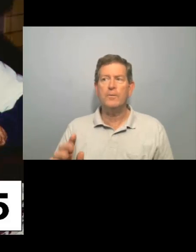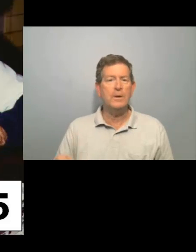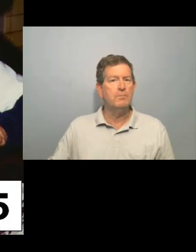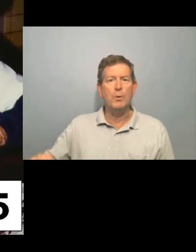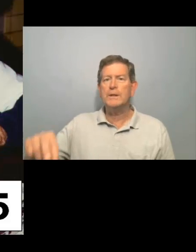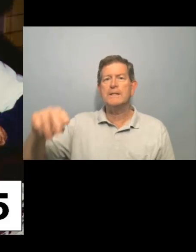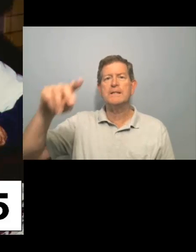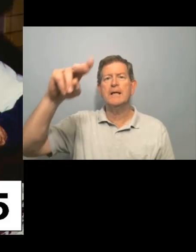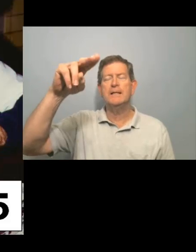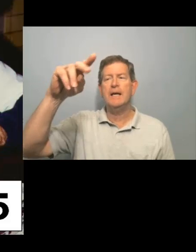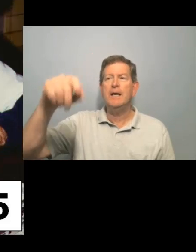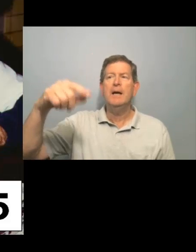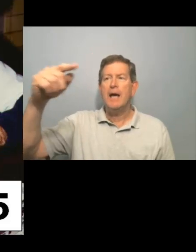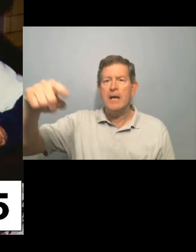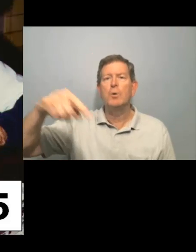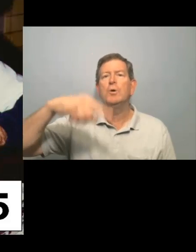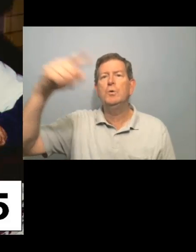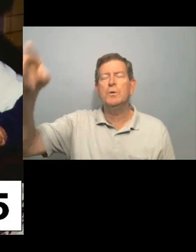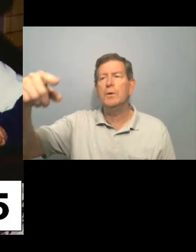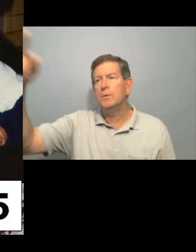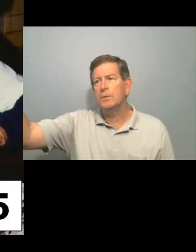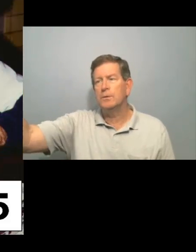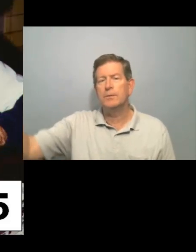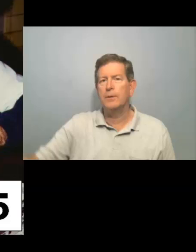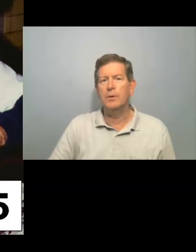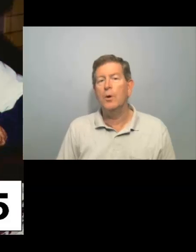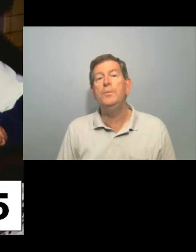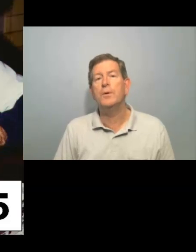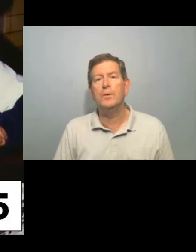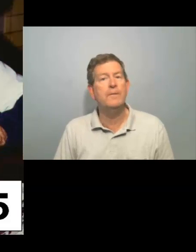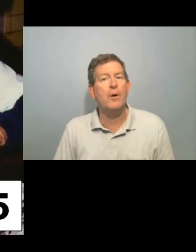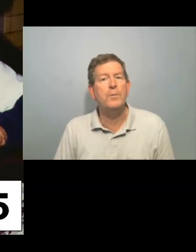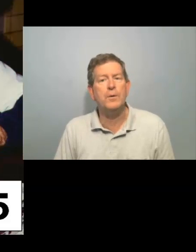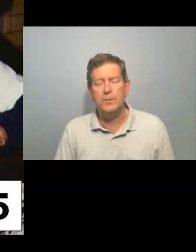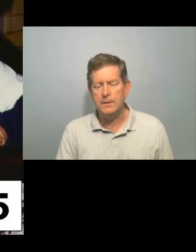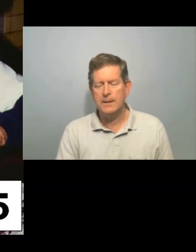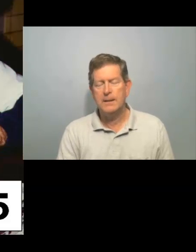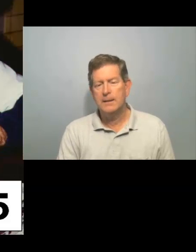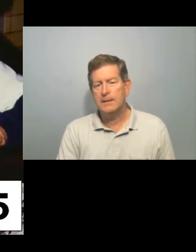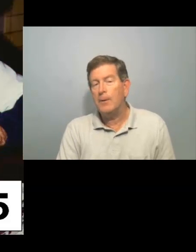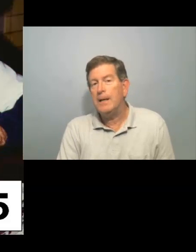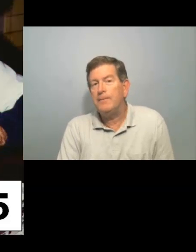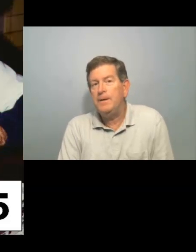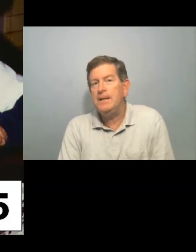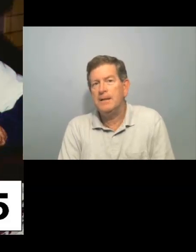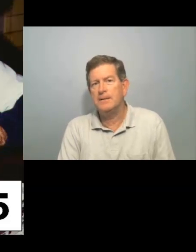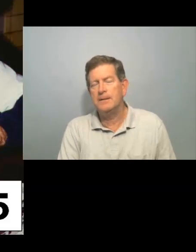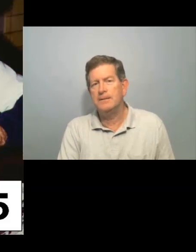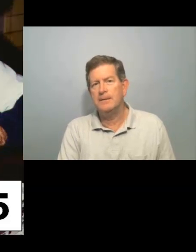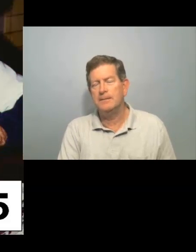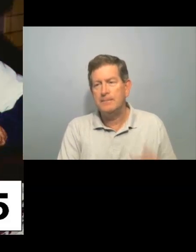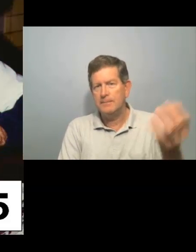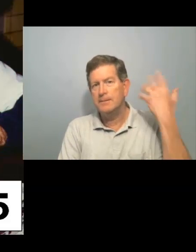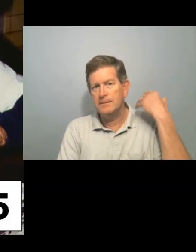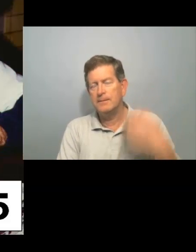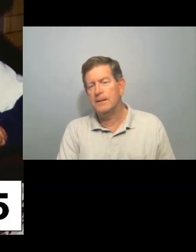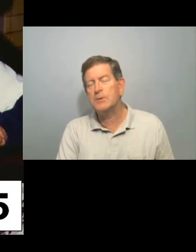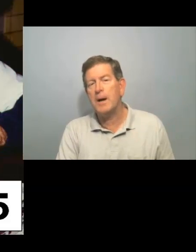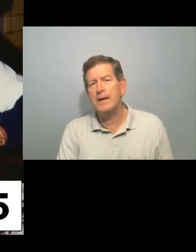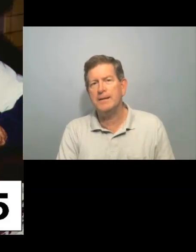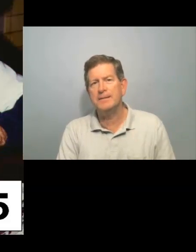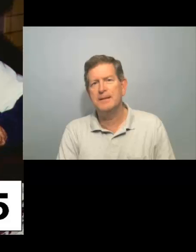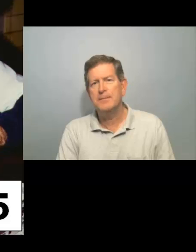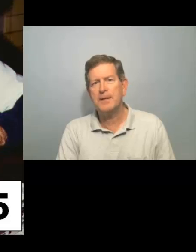Voilà, il monte les escaliers et il retourne au bureau. Il va au bureau, là où il a fini